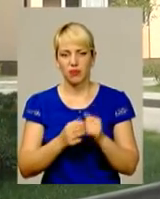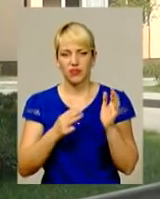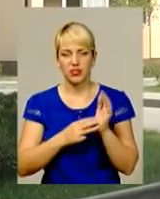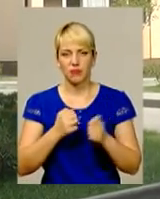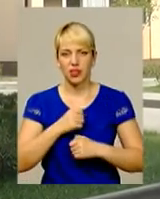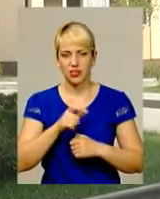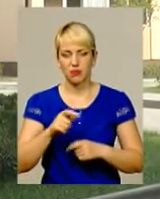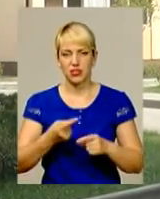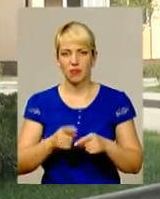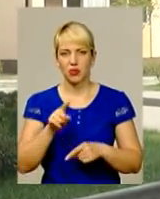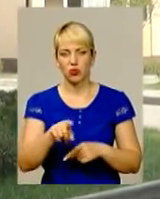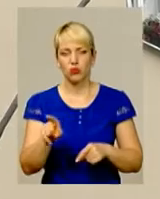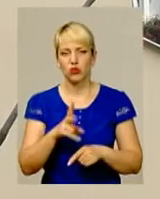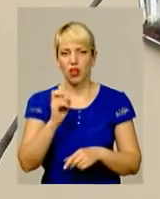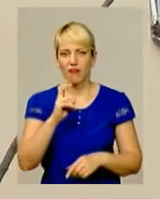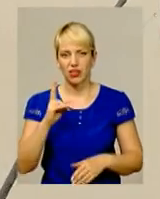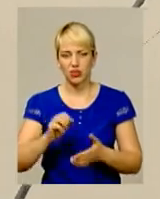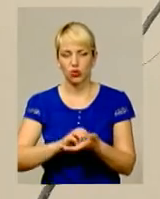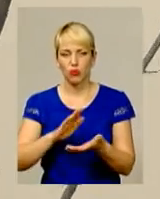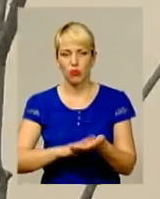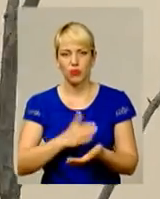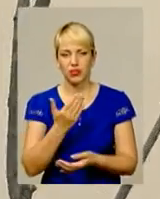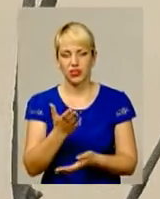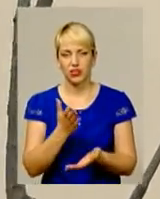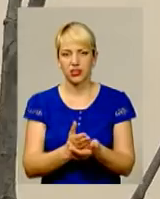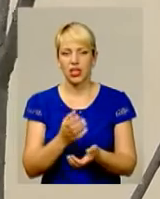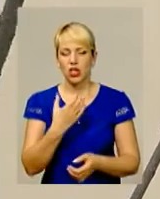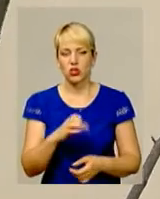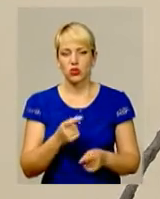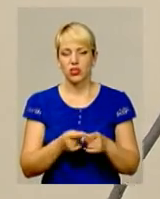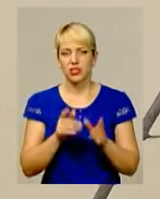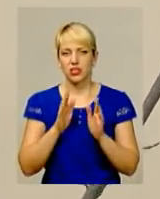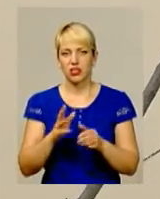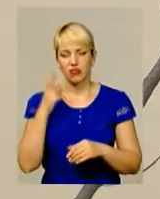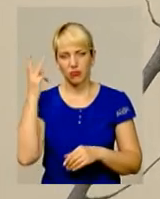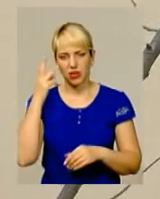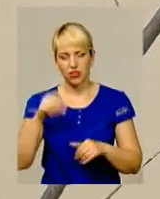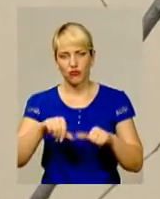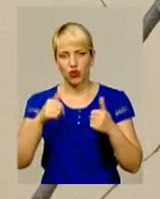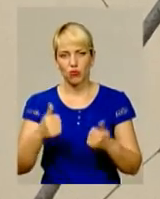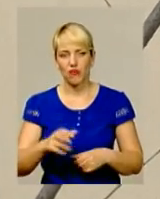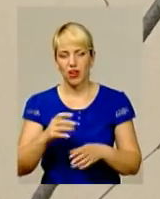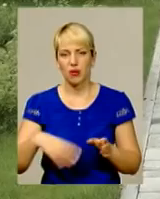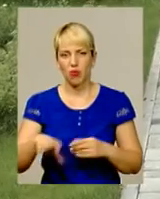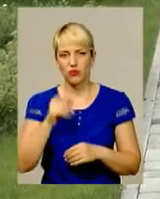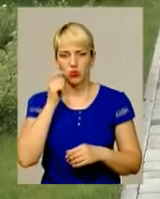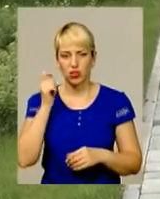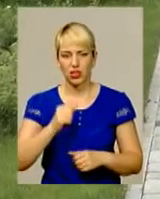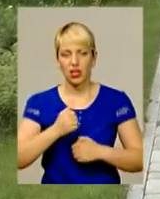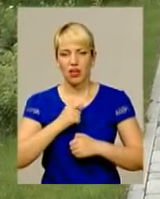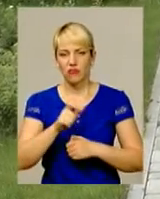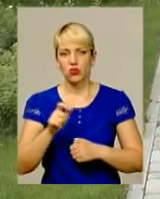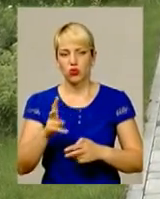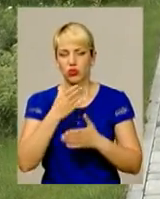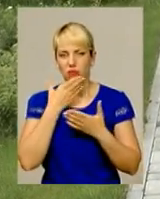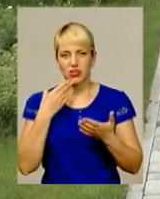бійців. Це при тому, що на квартирному обліку їх стоїть майже сотня. І це лише у Хмельницькому формуванні. По всій Україні військових, які не